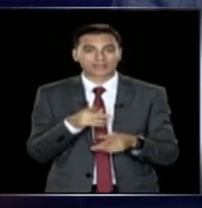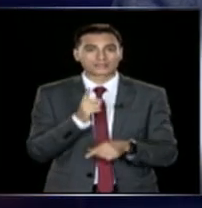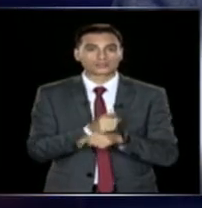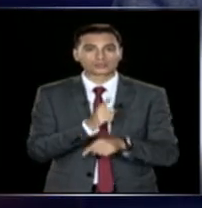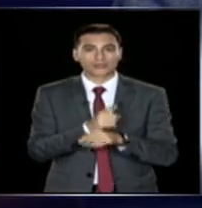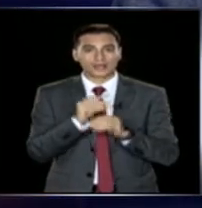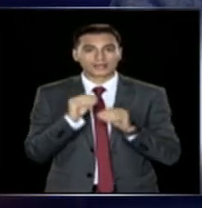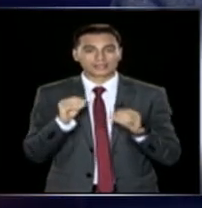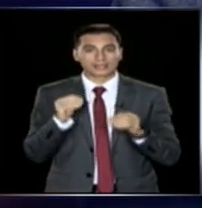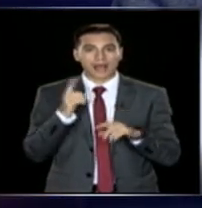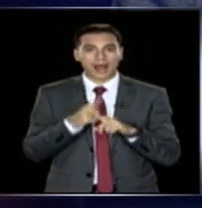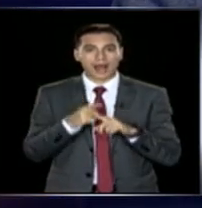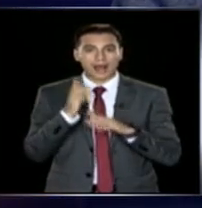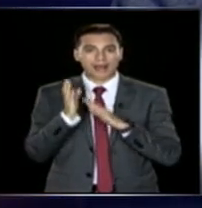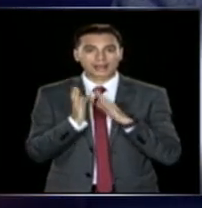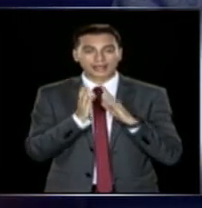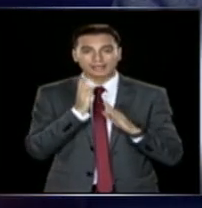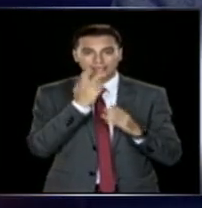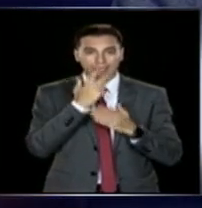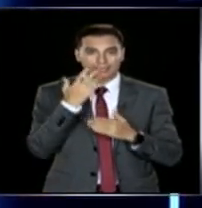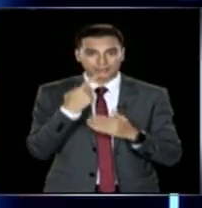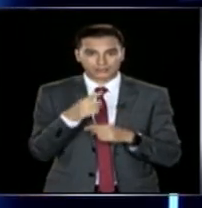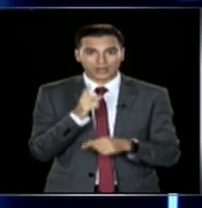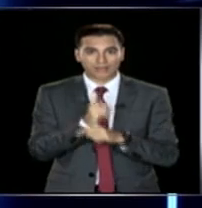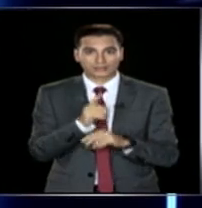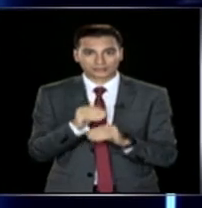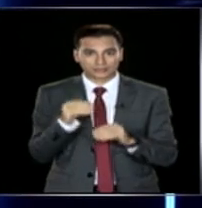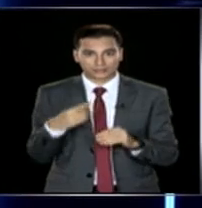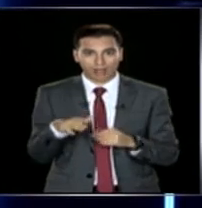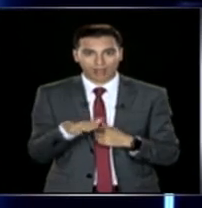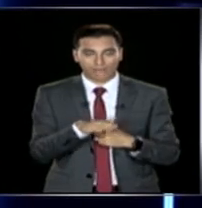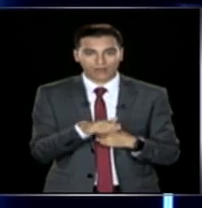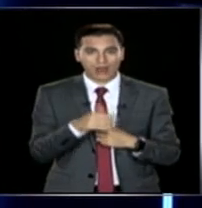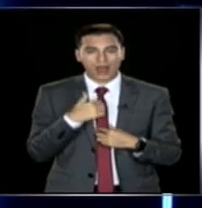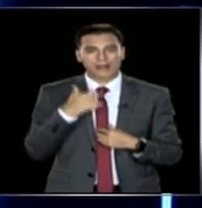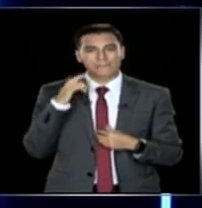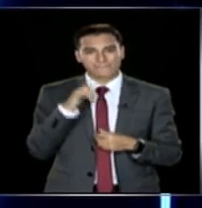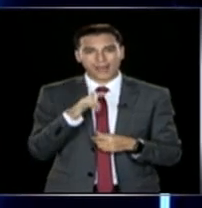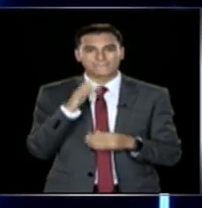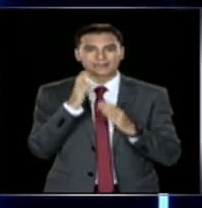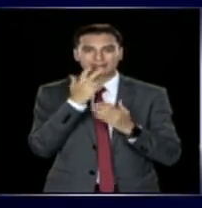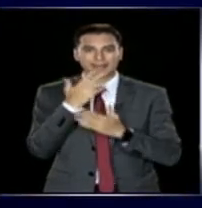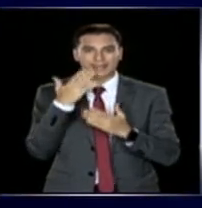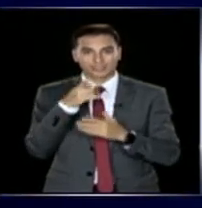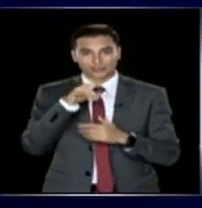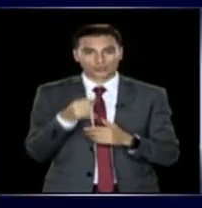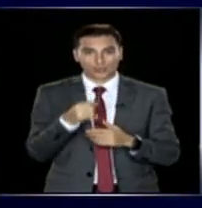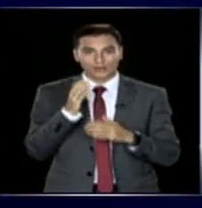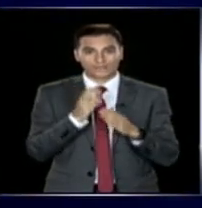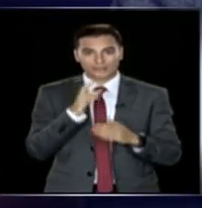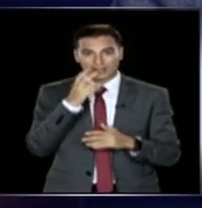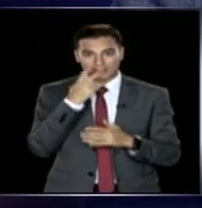بدرسه بشكل تطوعي. تطوعي؟ يعني بتحب التاريخ؟ لا انا بحب التاريخ، لان يعني افهم من كده ان الجوكر في